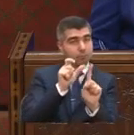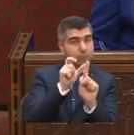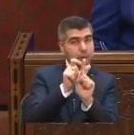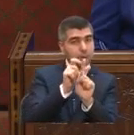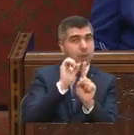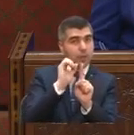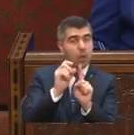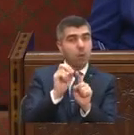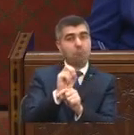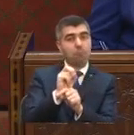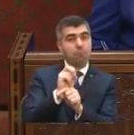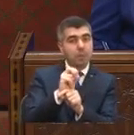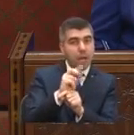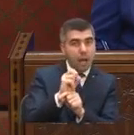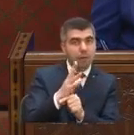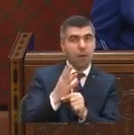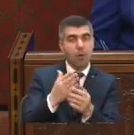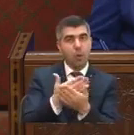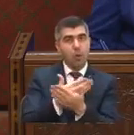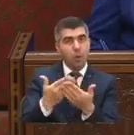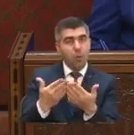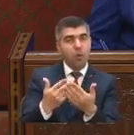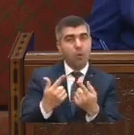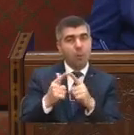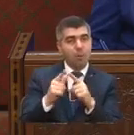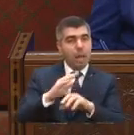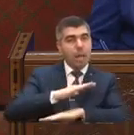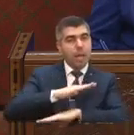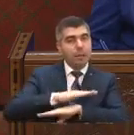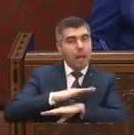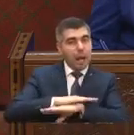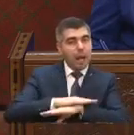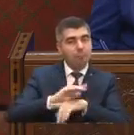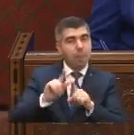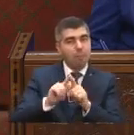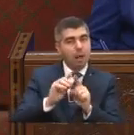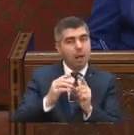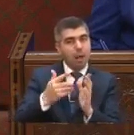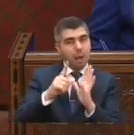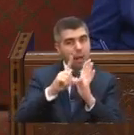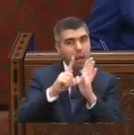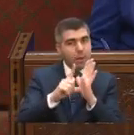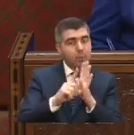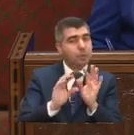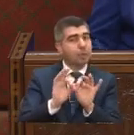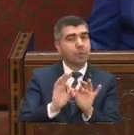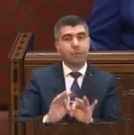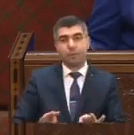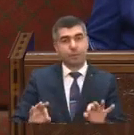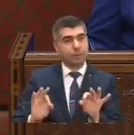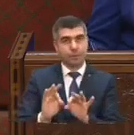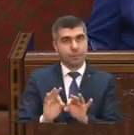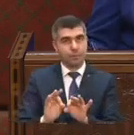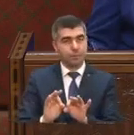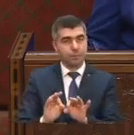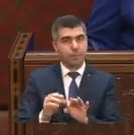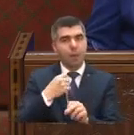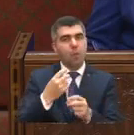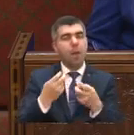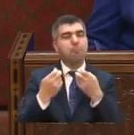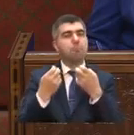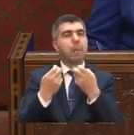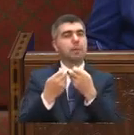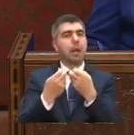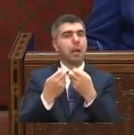في العديد من الشركات، وللاسف ما تحترموش العديد من الضوابط اللي هي مرتبطه بهذا المجال. كان عندنا، نعطيك غير نموذج، كان